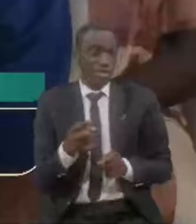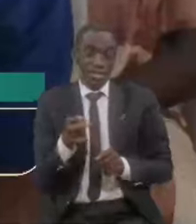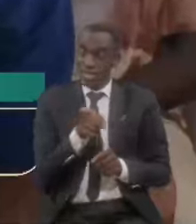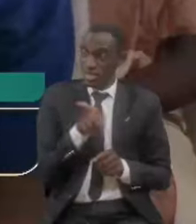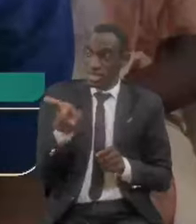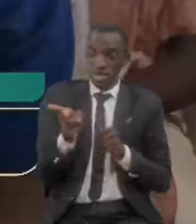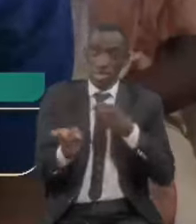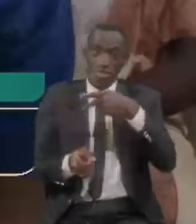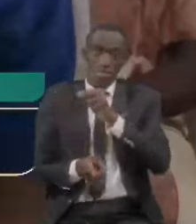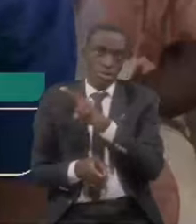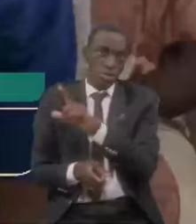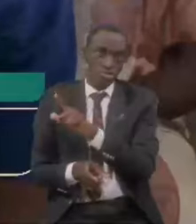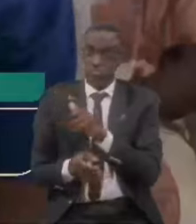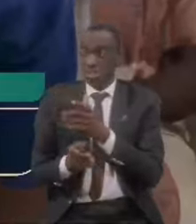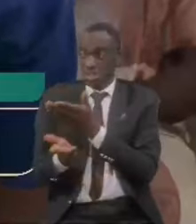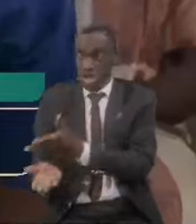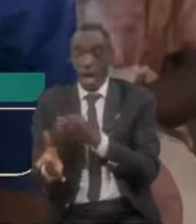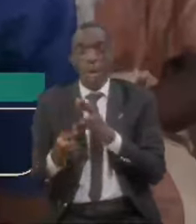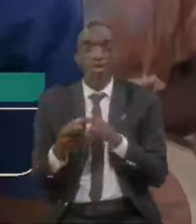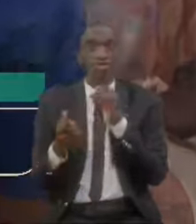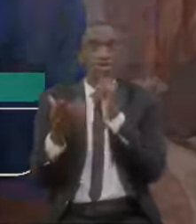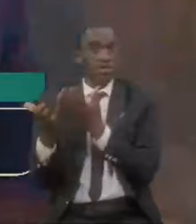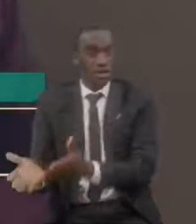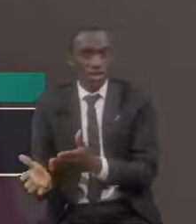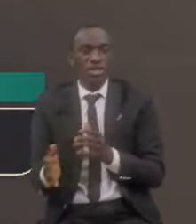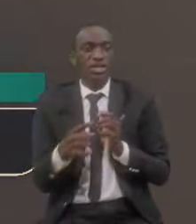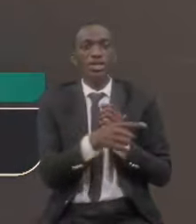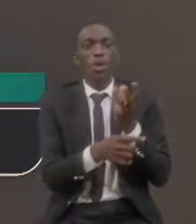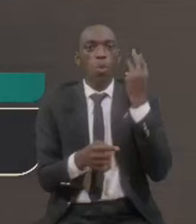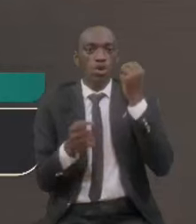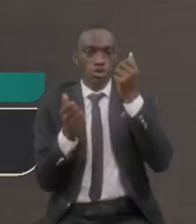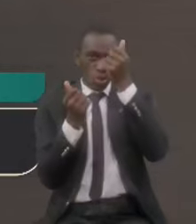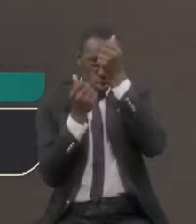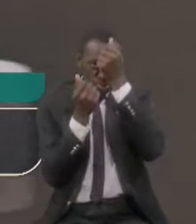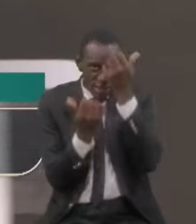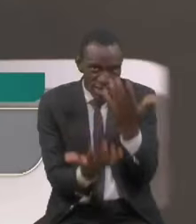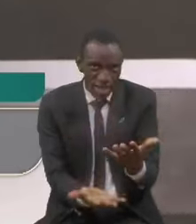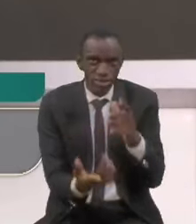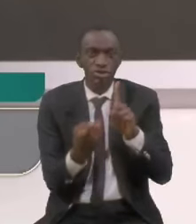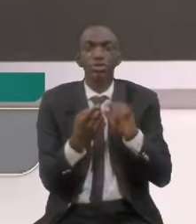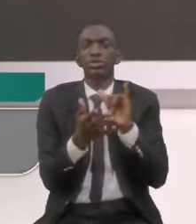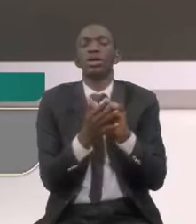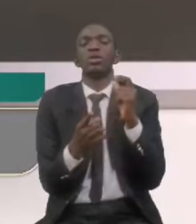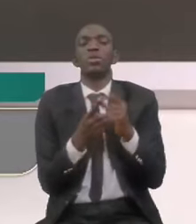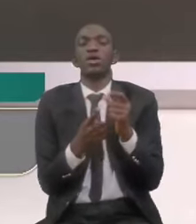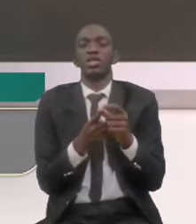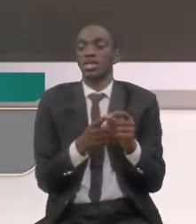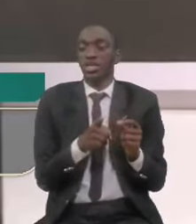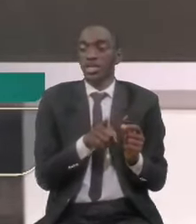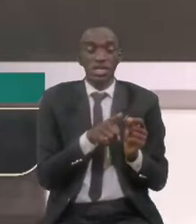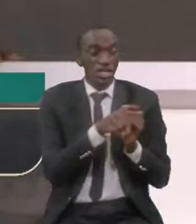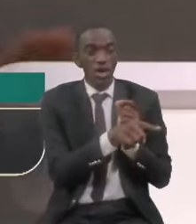pas, il était obéissant à cette parole. Il était également ordonné. Vous savez, dans la